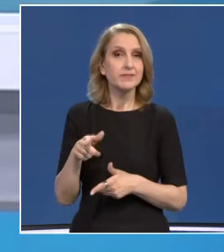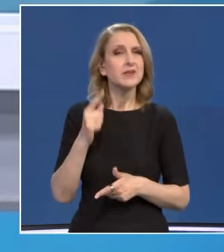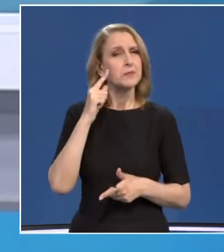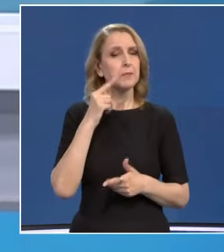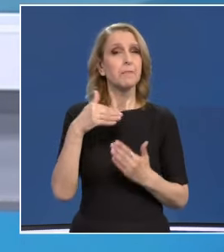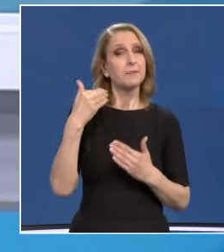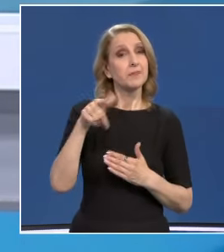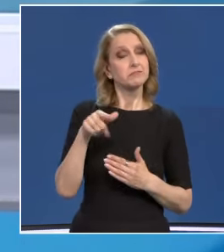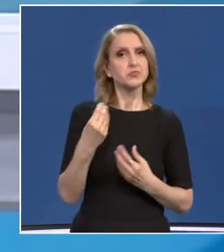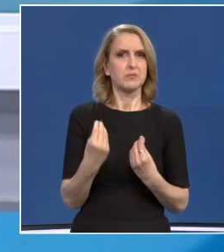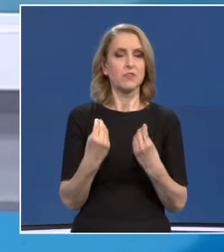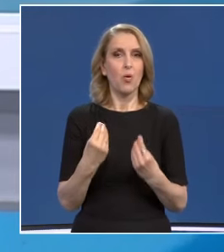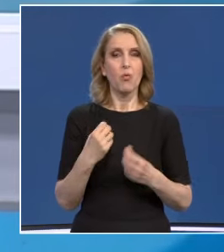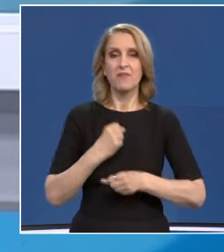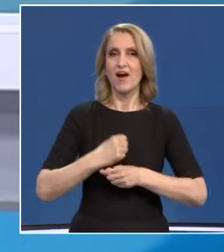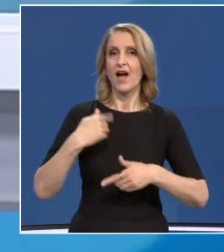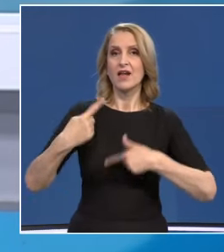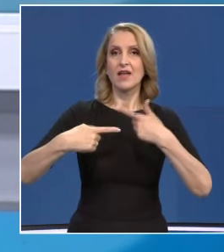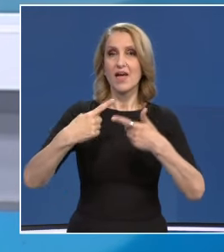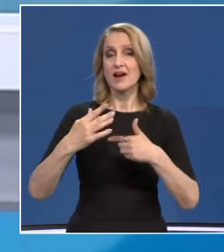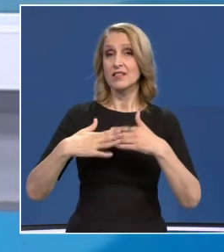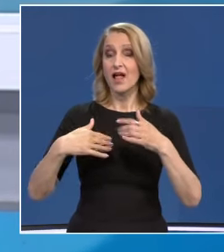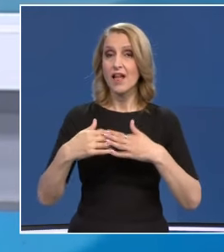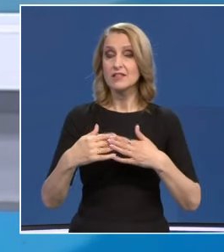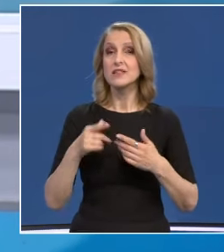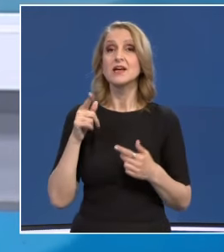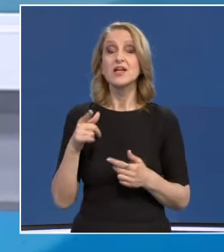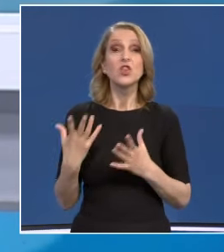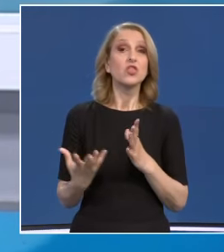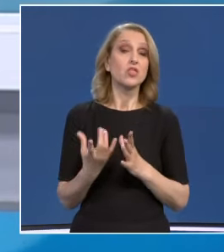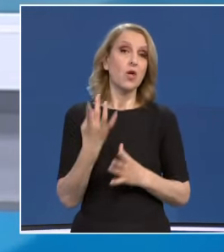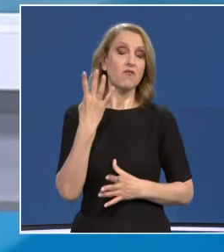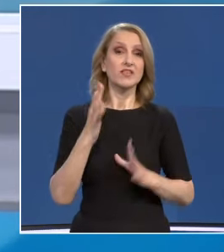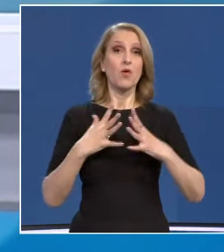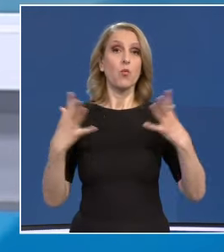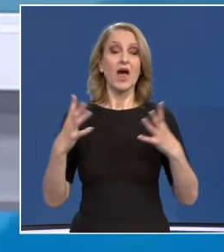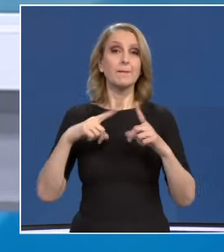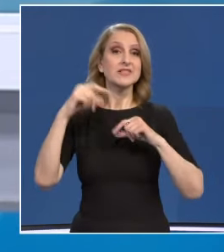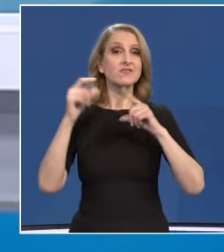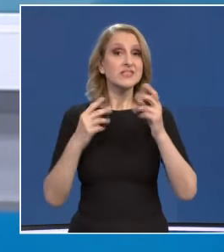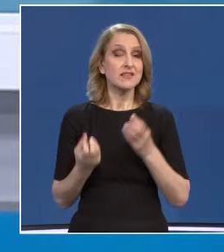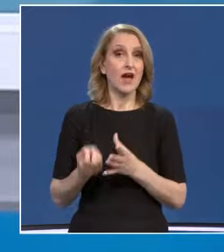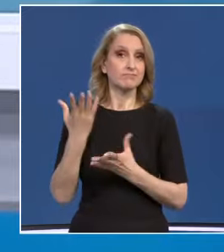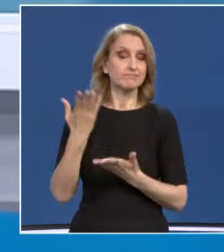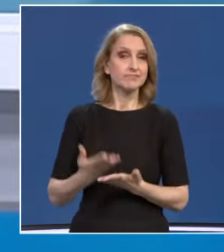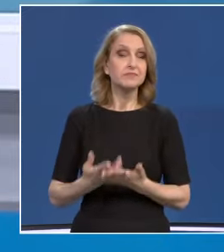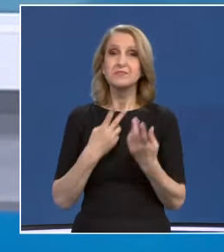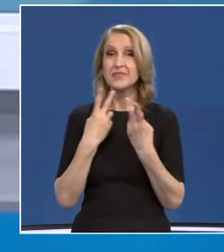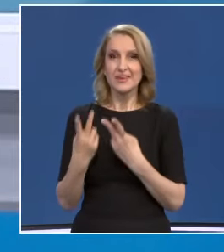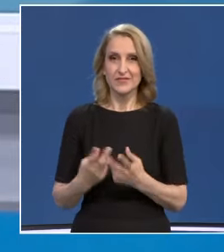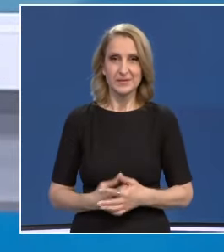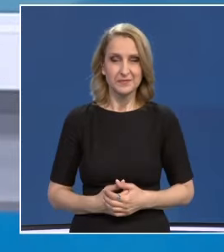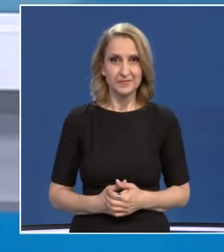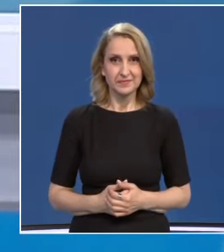предричат бляскава кариера на таланта. Намери ли българският футбол новата си голяма звезда, след ерата Димитър Бербатов разказва за